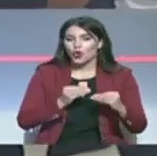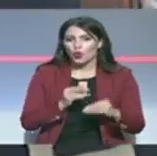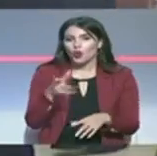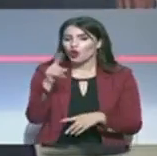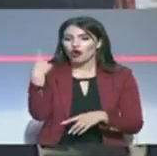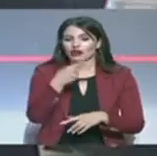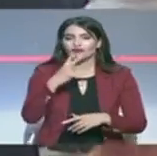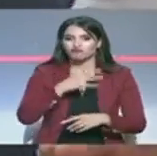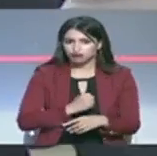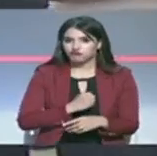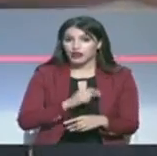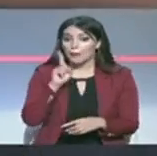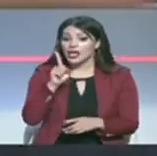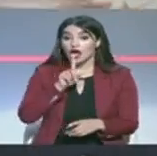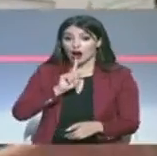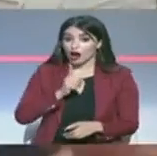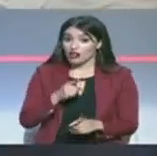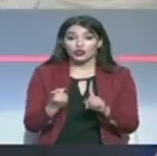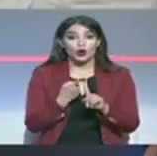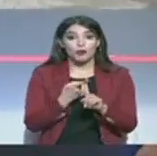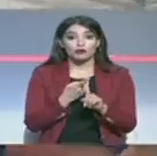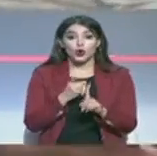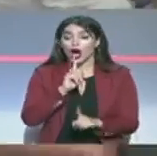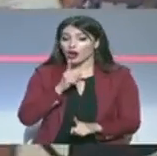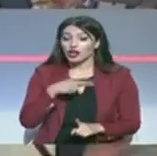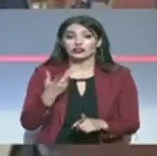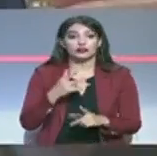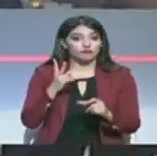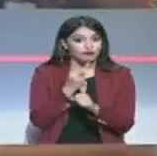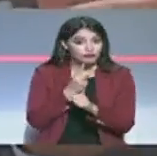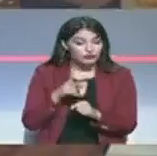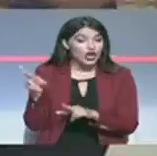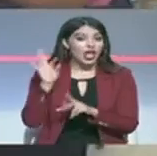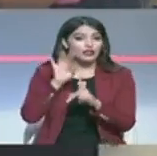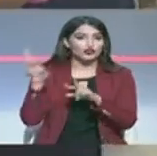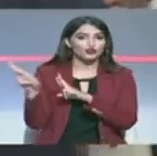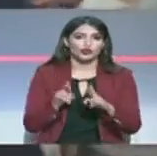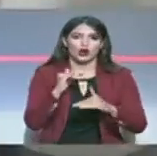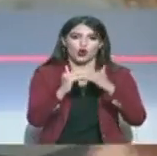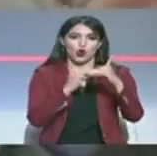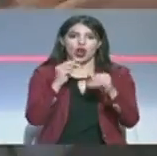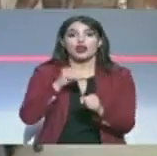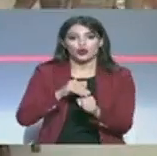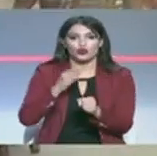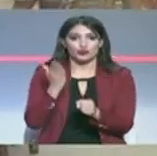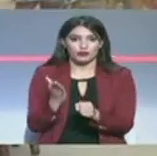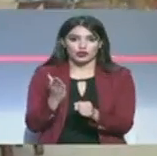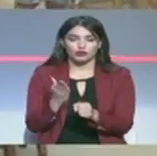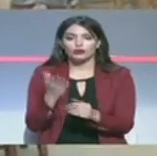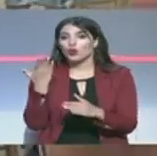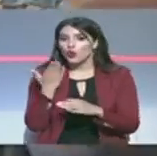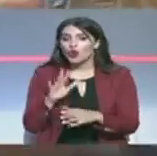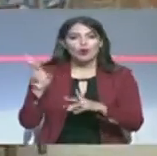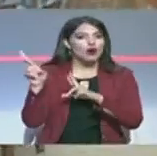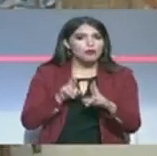موجوعين بكل صفة. خلينا ناخذ القرارات ولو كانت موجعة باش يرجع الاقتصاد للنمو ويرجع لخلق الخيرات